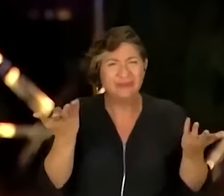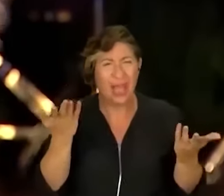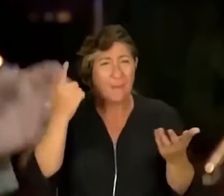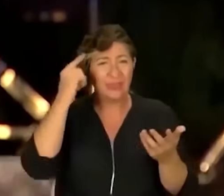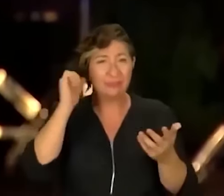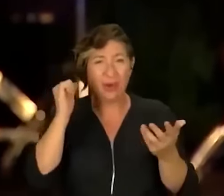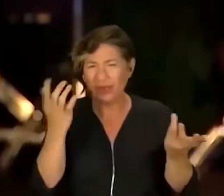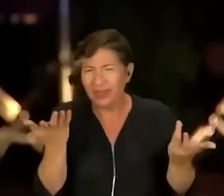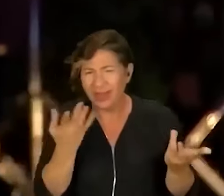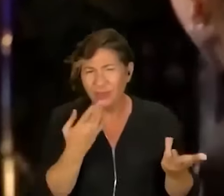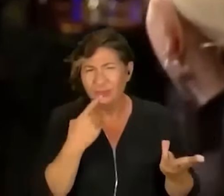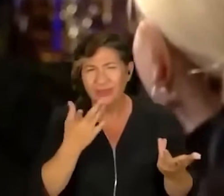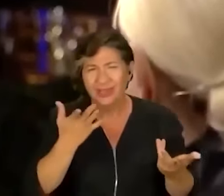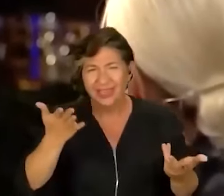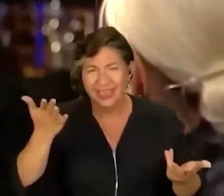Başım